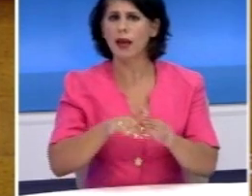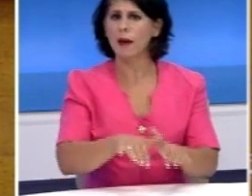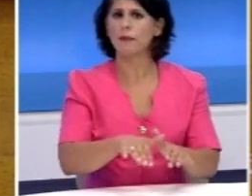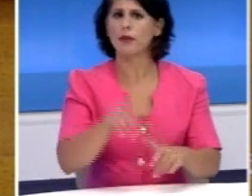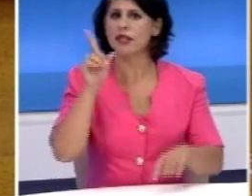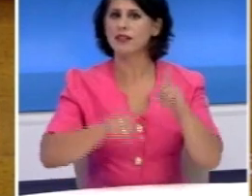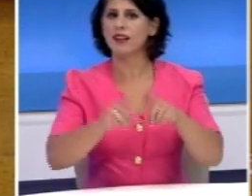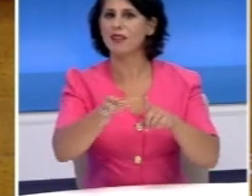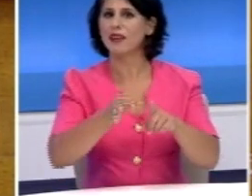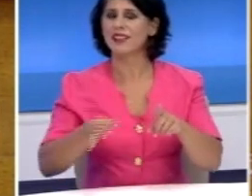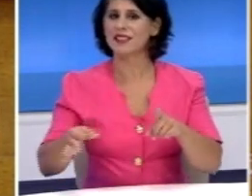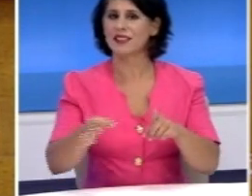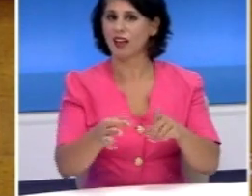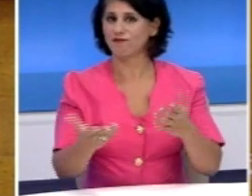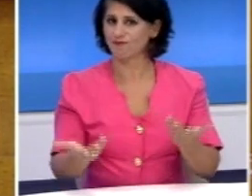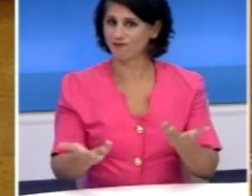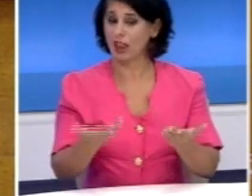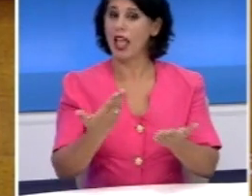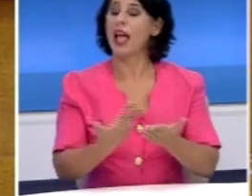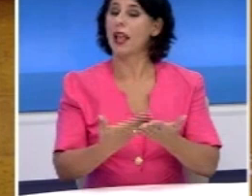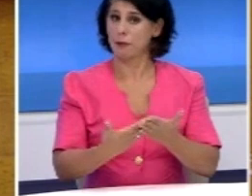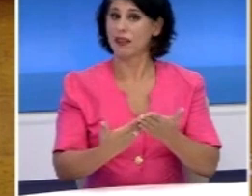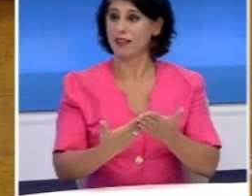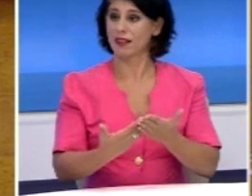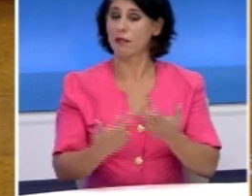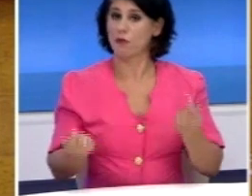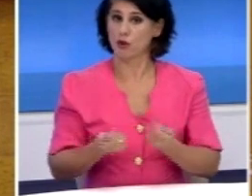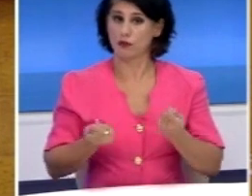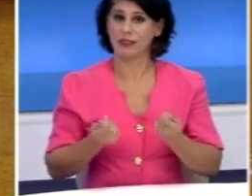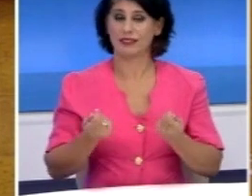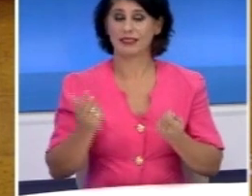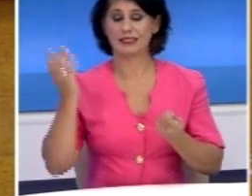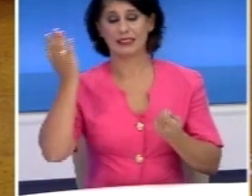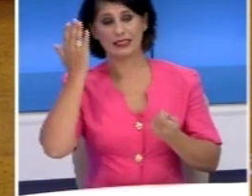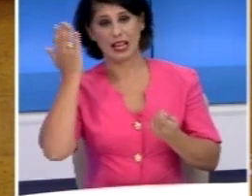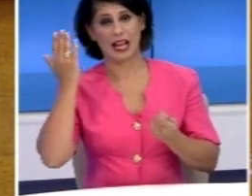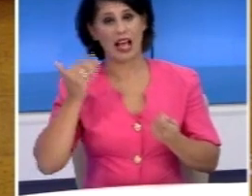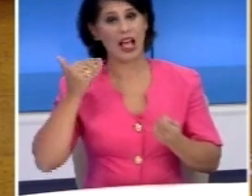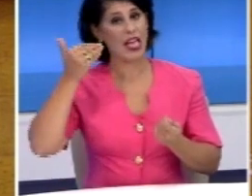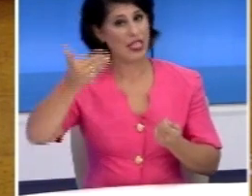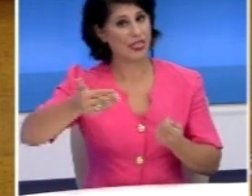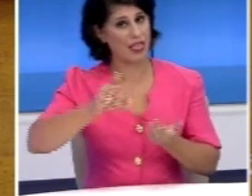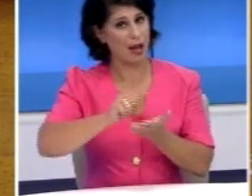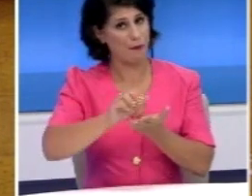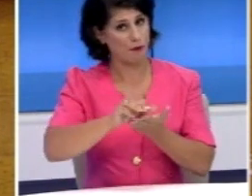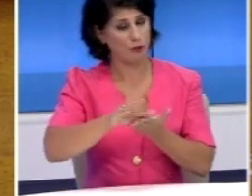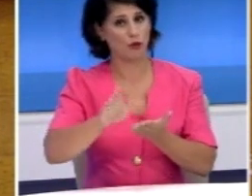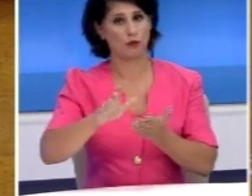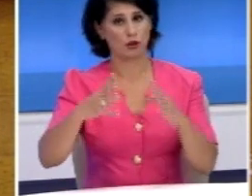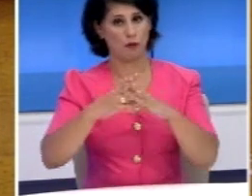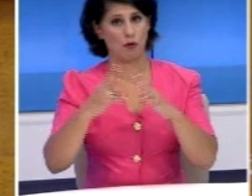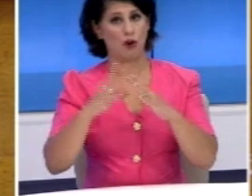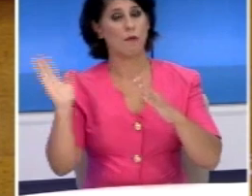ορισμένα νησιά. Το επιχείρημα που επιστρατεύεται, ότι δήθεν θα αποφύγουμε τον πόλεμο